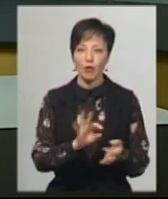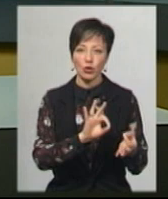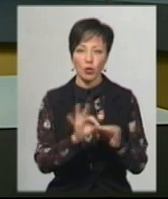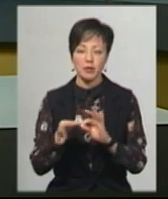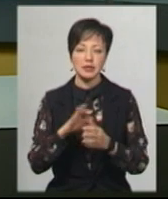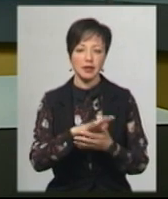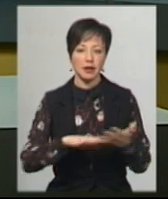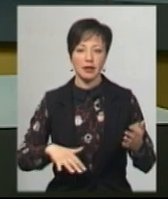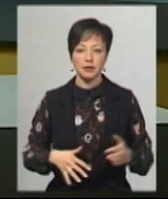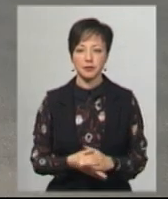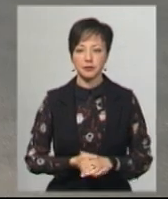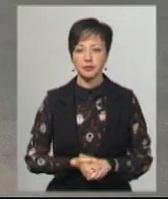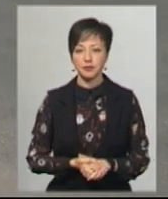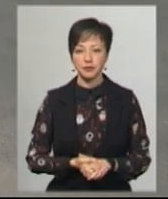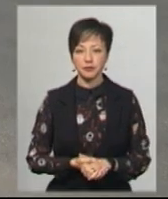в сюжеті.